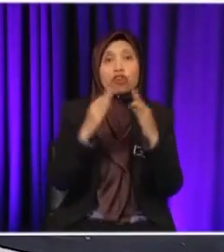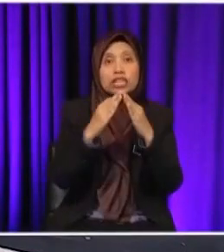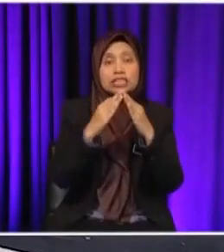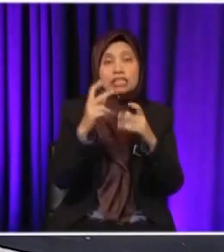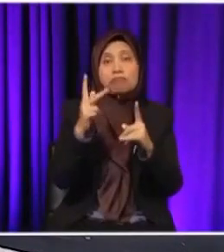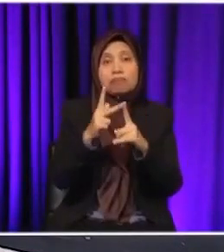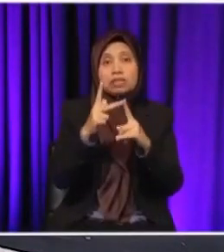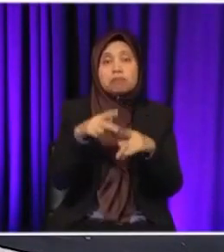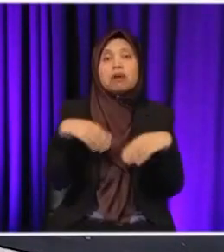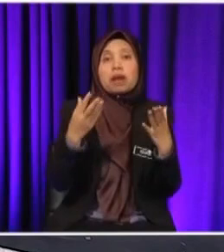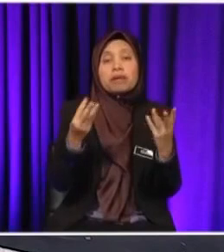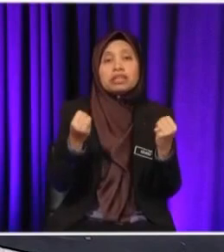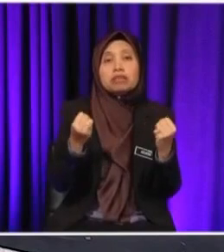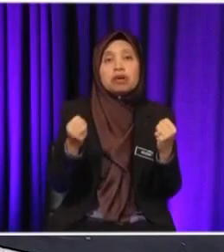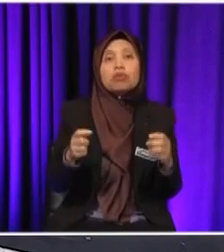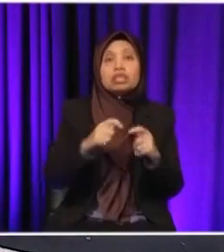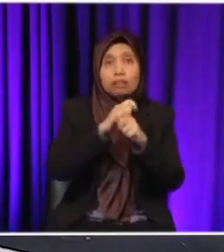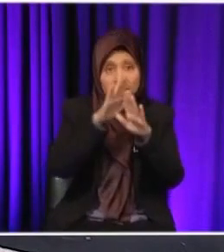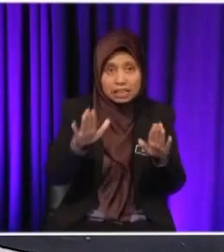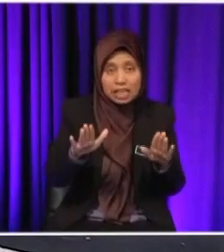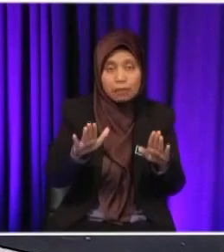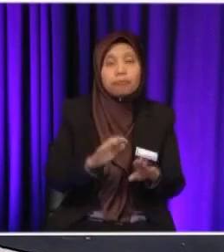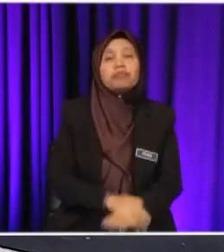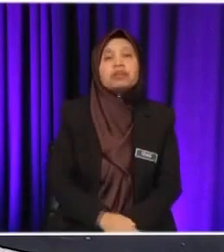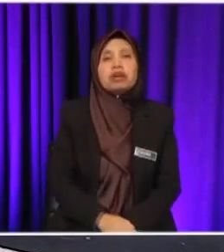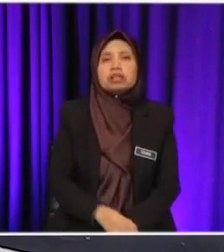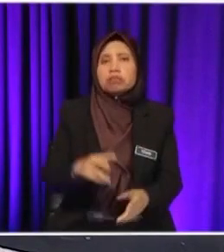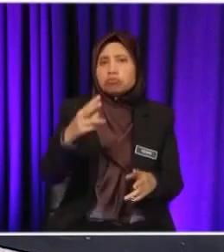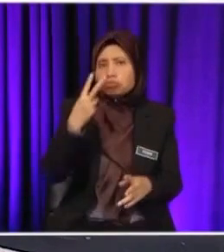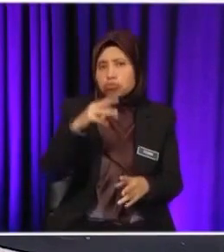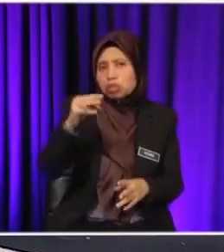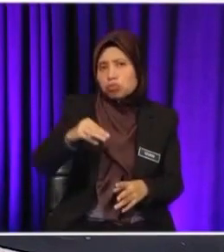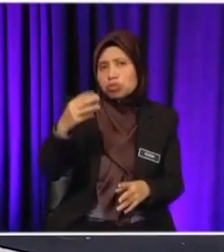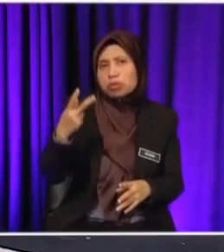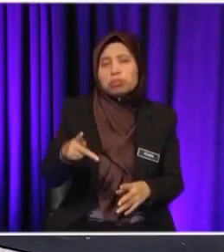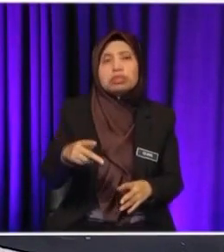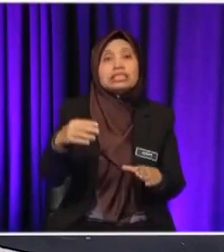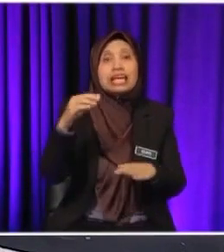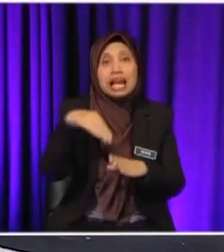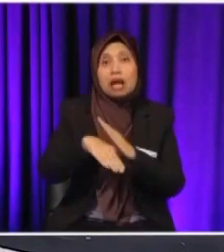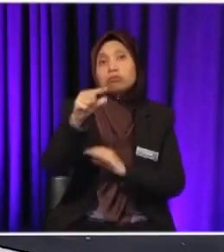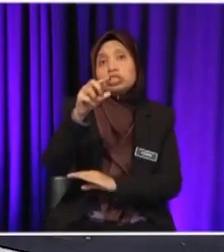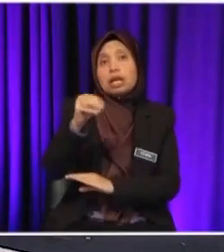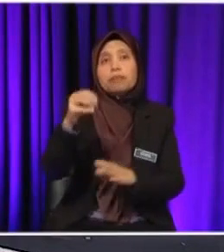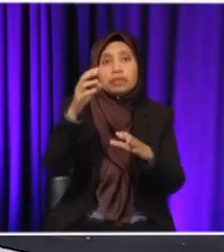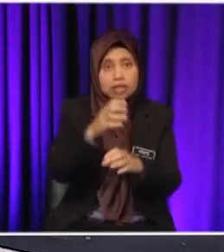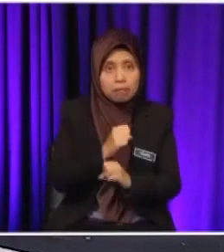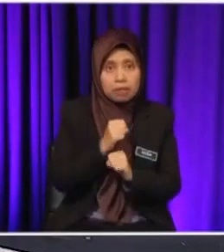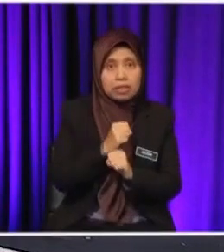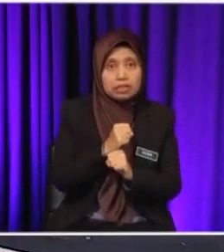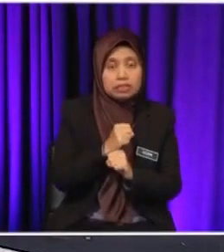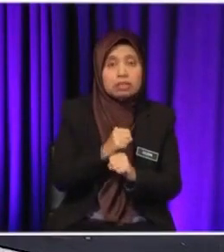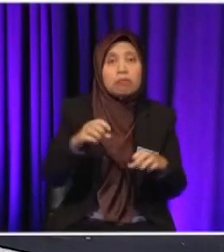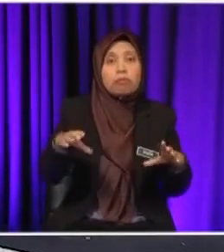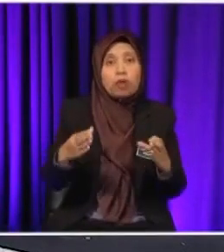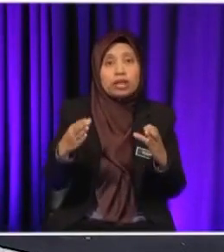kita nak tafsirkan dalam bentuk pantun ya cikgu. Betul. Dan nampaknya murid-murid pun secara dalam talian dapat